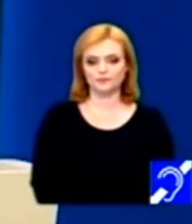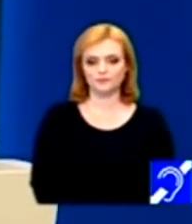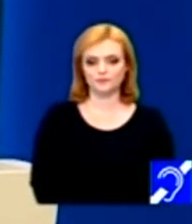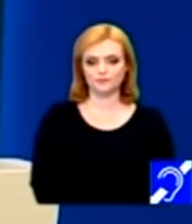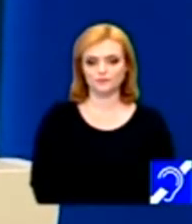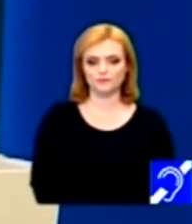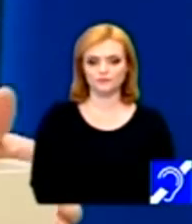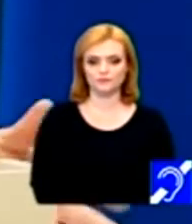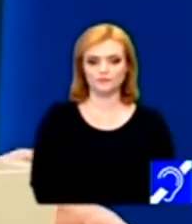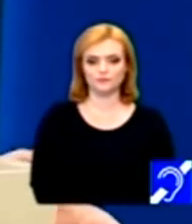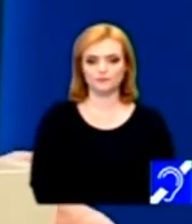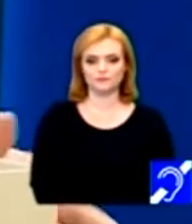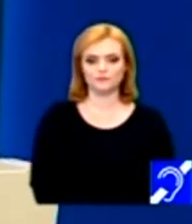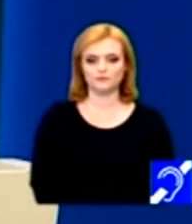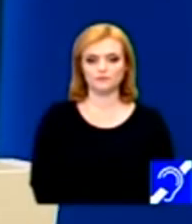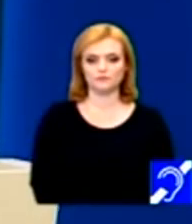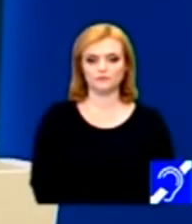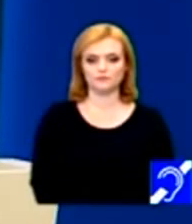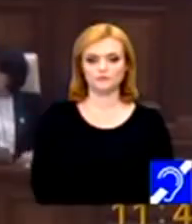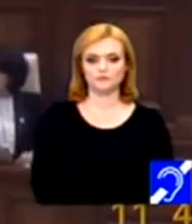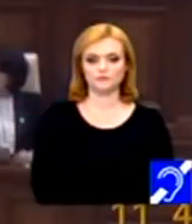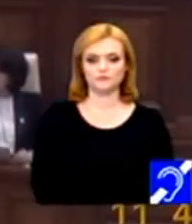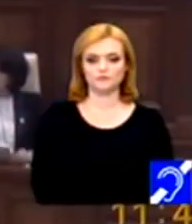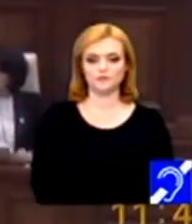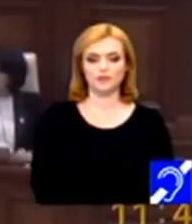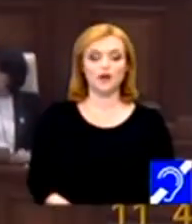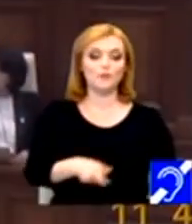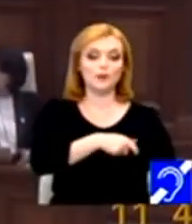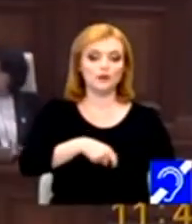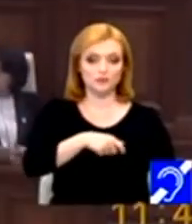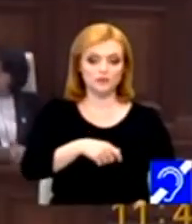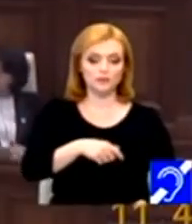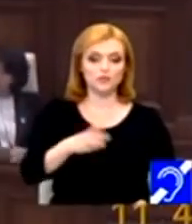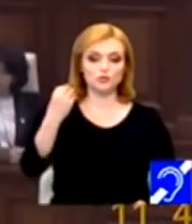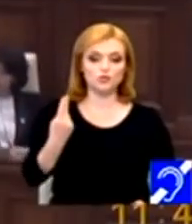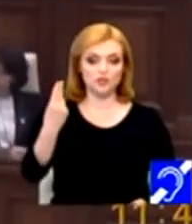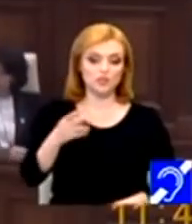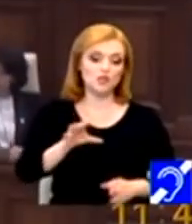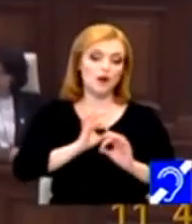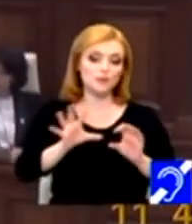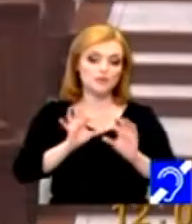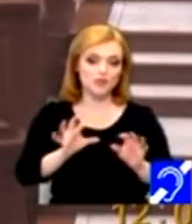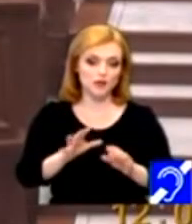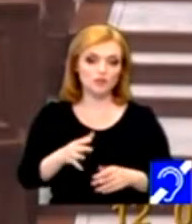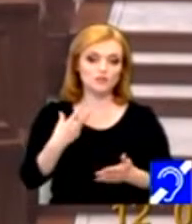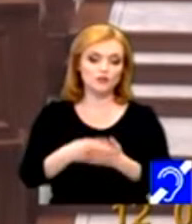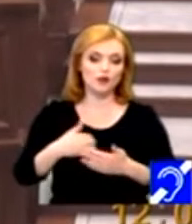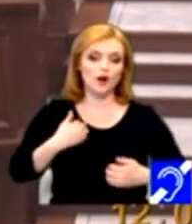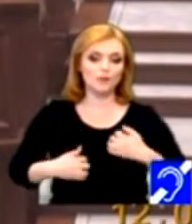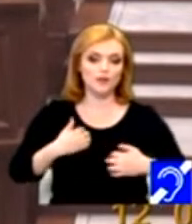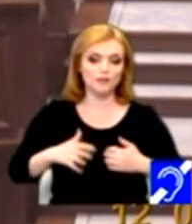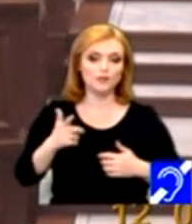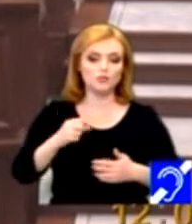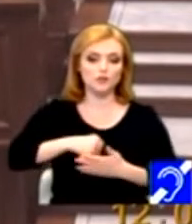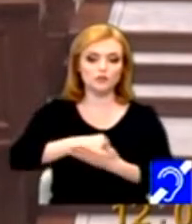projet d'amendement sera adopté aujourd'hui. Socialiștii au însă o explicație pentru graba în care a trecut proiectul